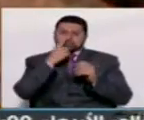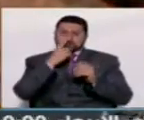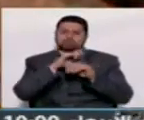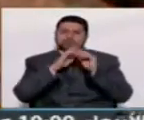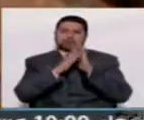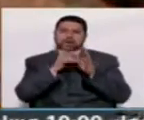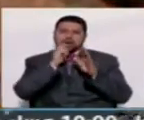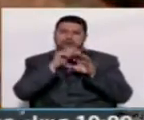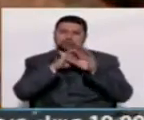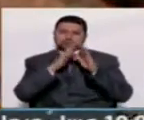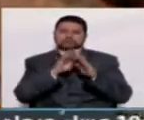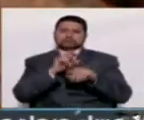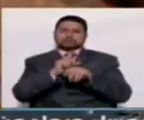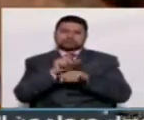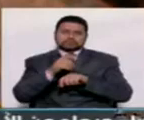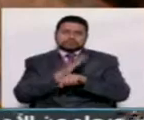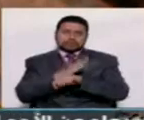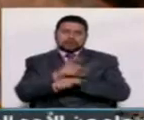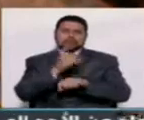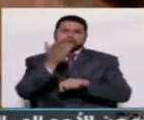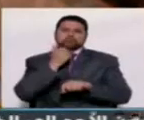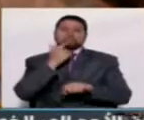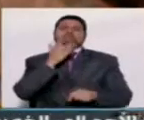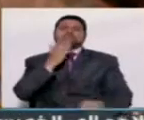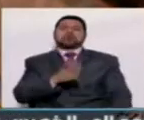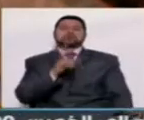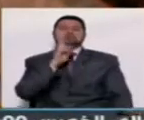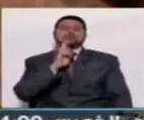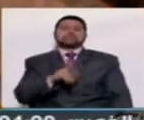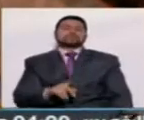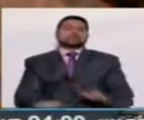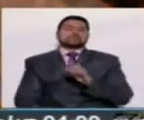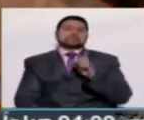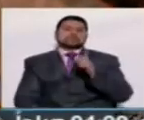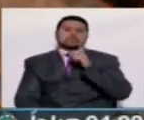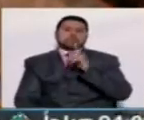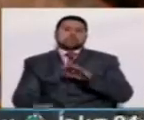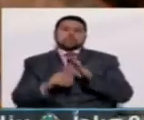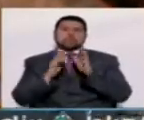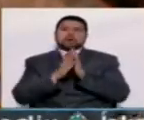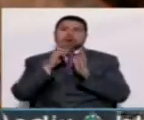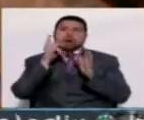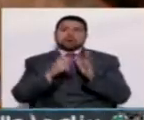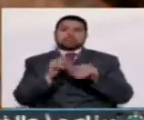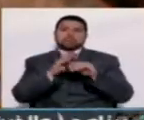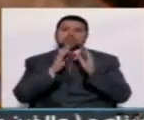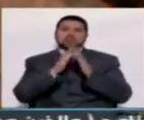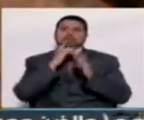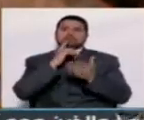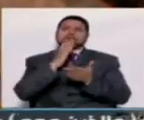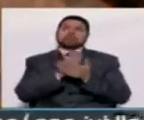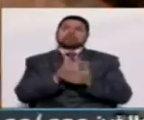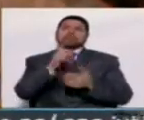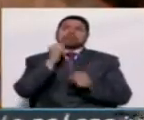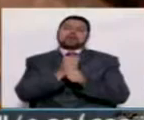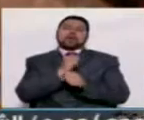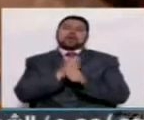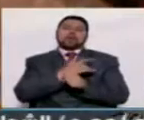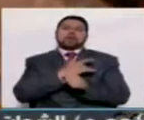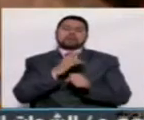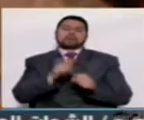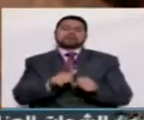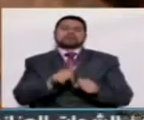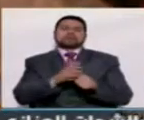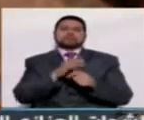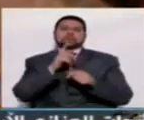شحومها ولا دماؤها، ولكن ينال التقوى منكم. إذن فالأمر كله مرده إلى التقوى وإلى عمل القلب.